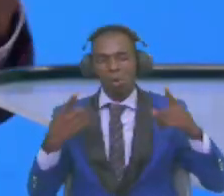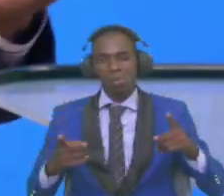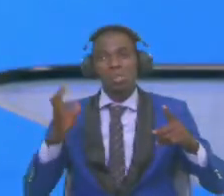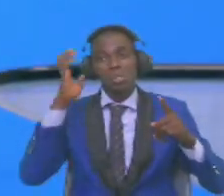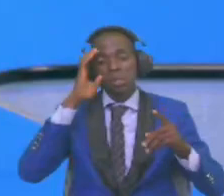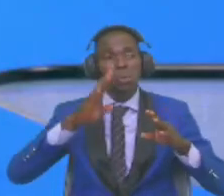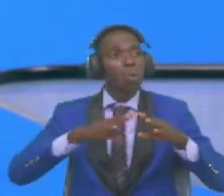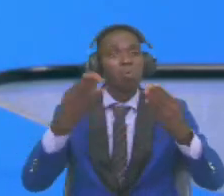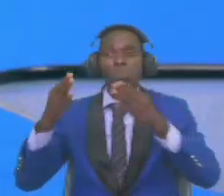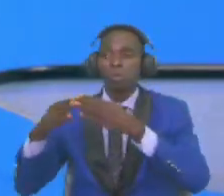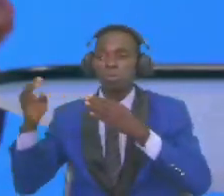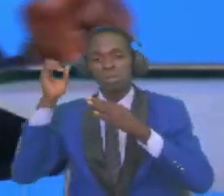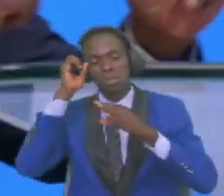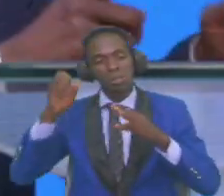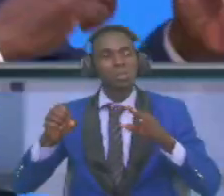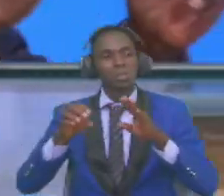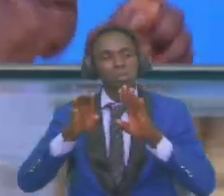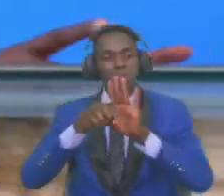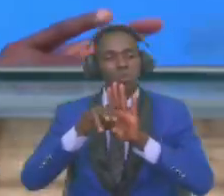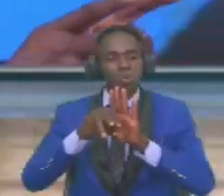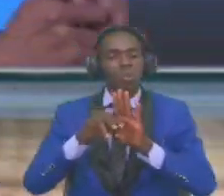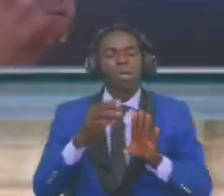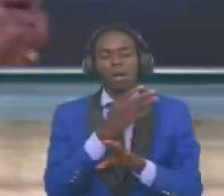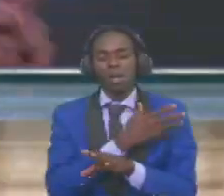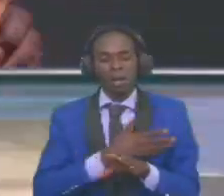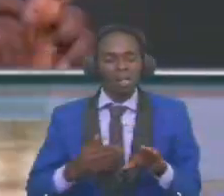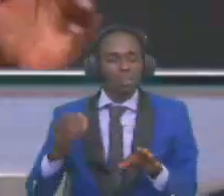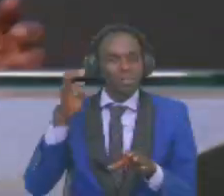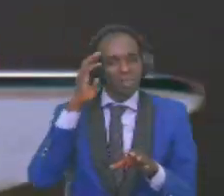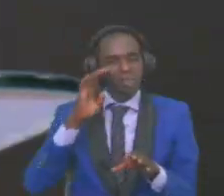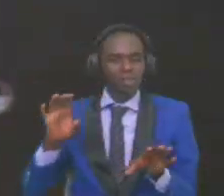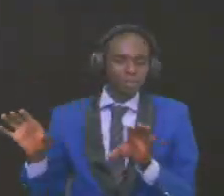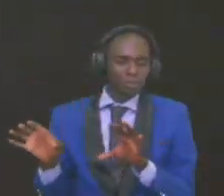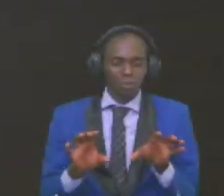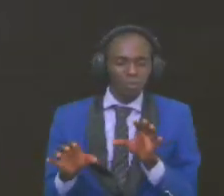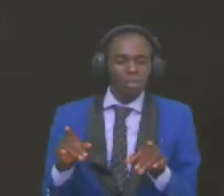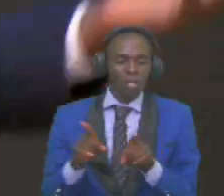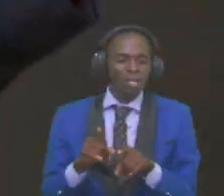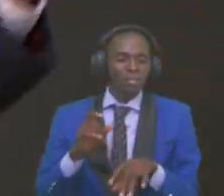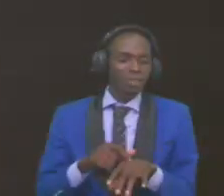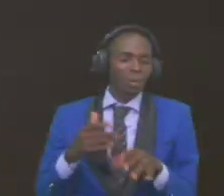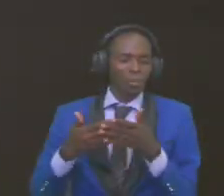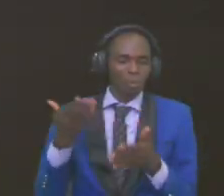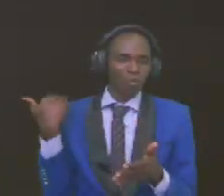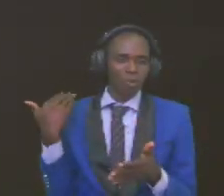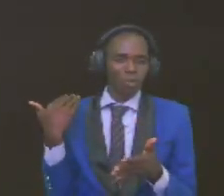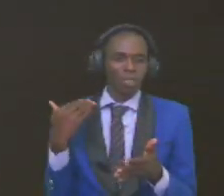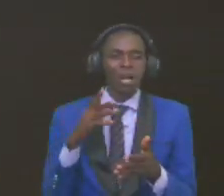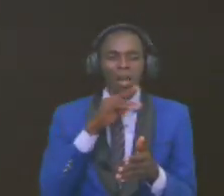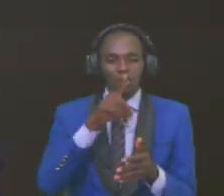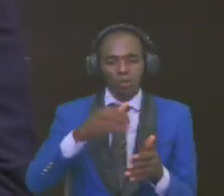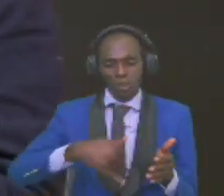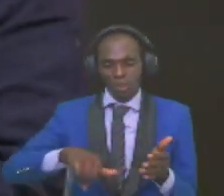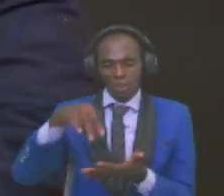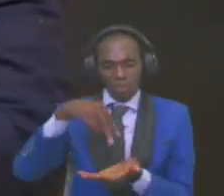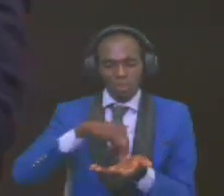fait et daniel a ouvert sa fenêtre pour prier alors vous comme on fait chaque fonds est vous prêchez la même chose comme on